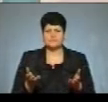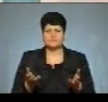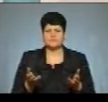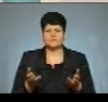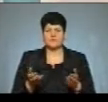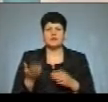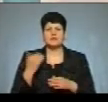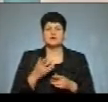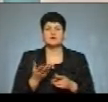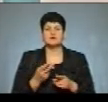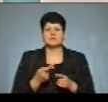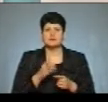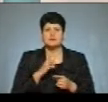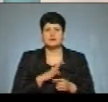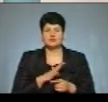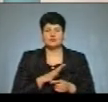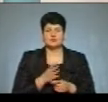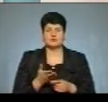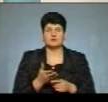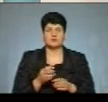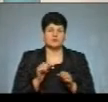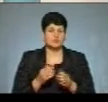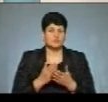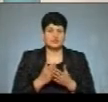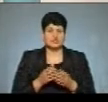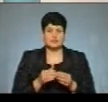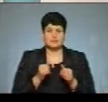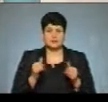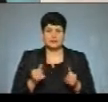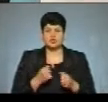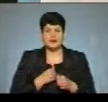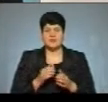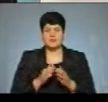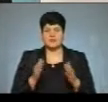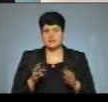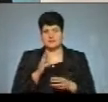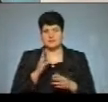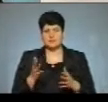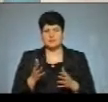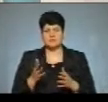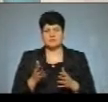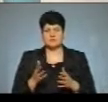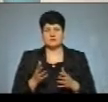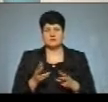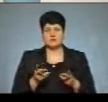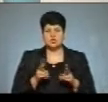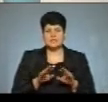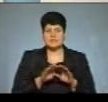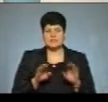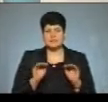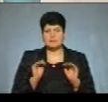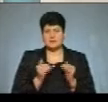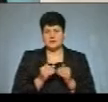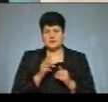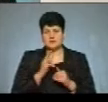була зарплата? Ну, можливо, ще досі є, ще не підняли. Так, на жаль, не підняли зарплату, і так зарплата лишається на рівні